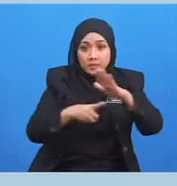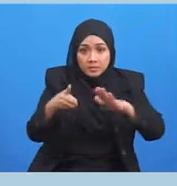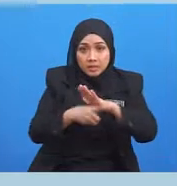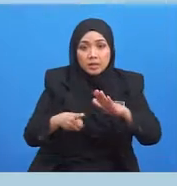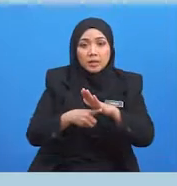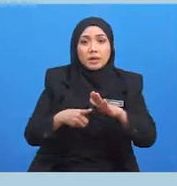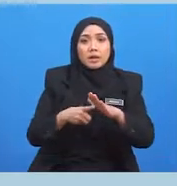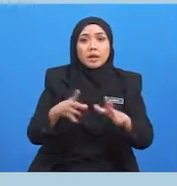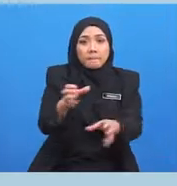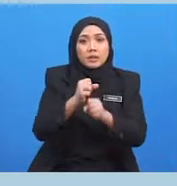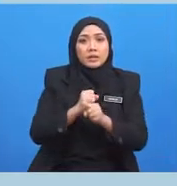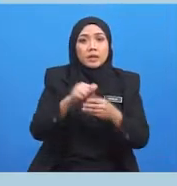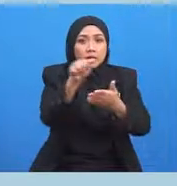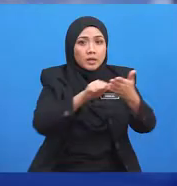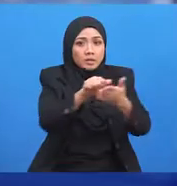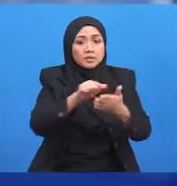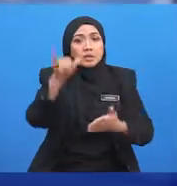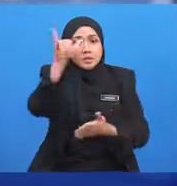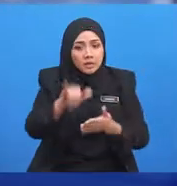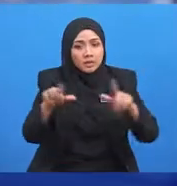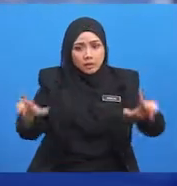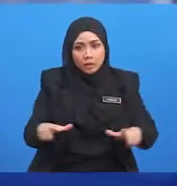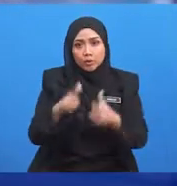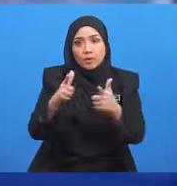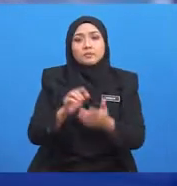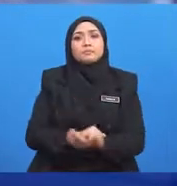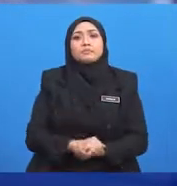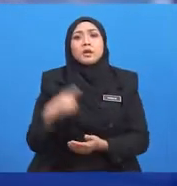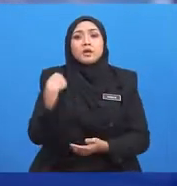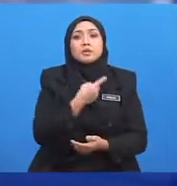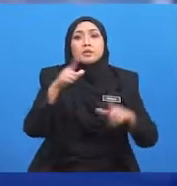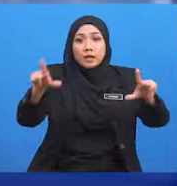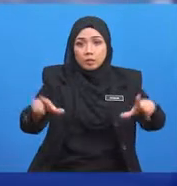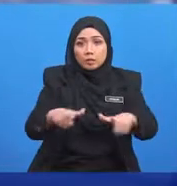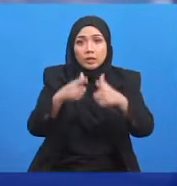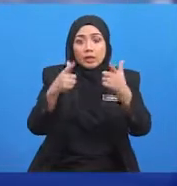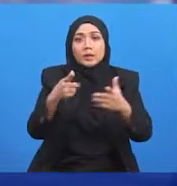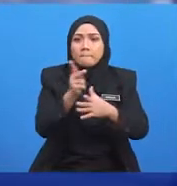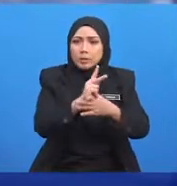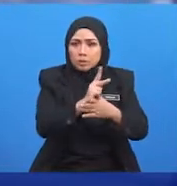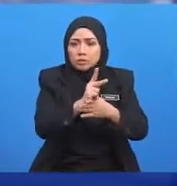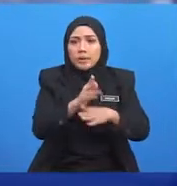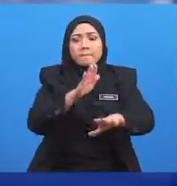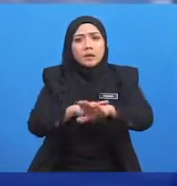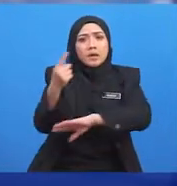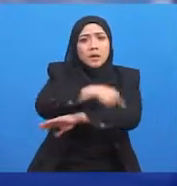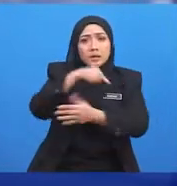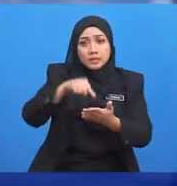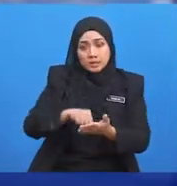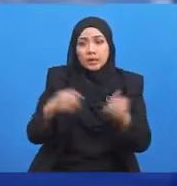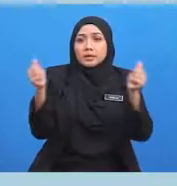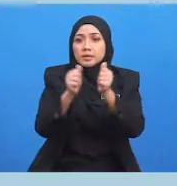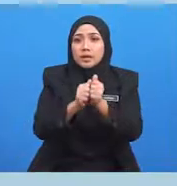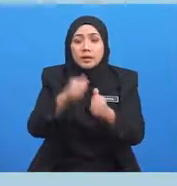yang dilakukan. Kita mulakan perkongsian pada hari ini dengan